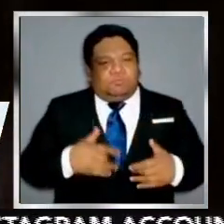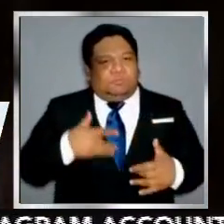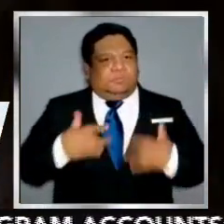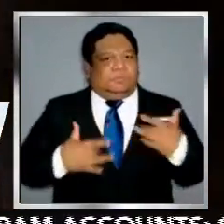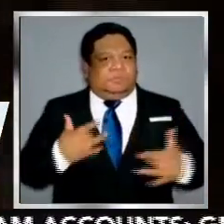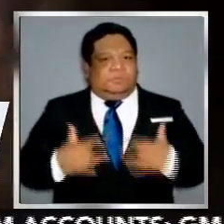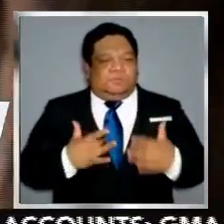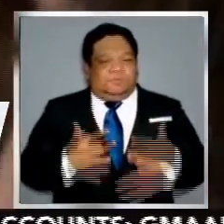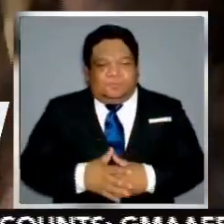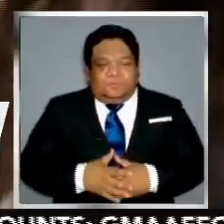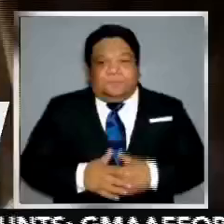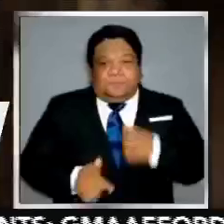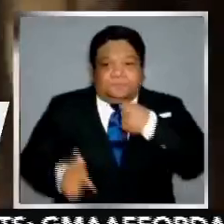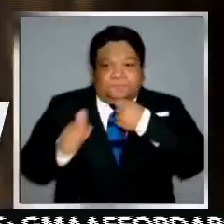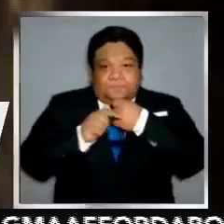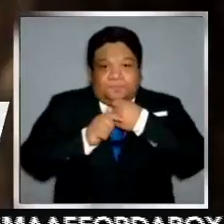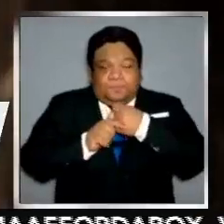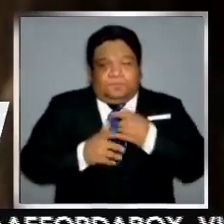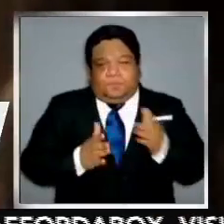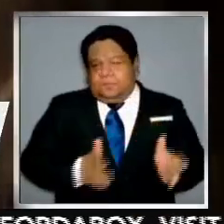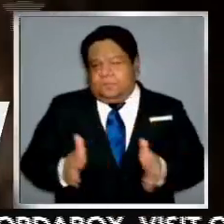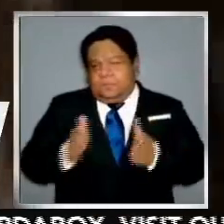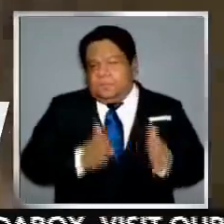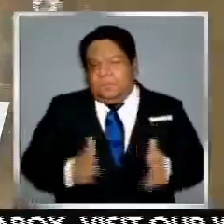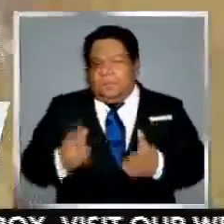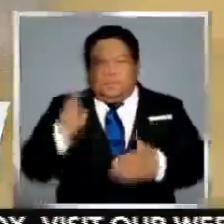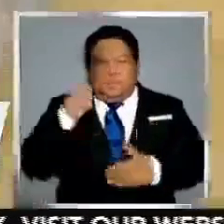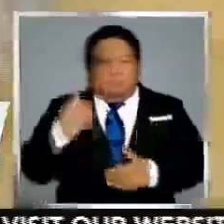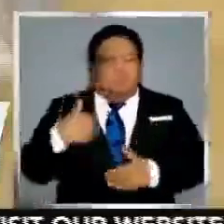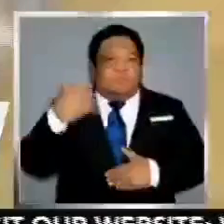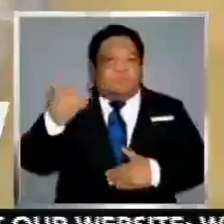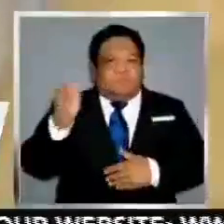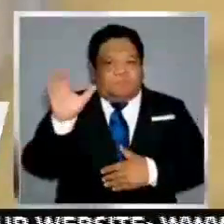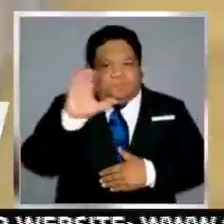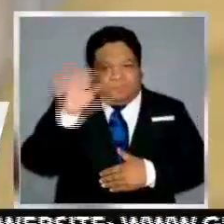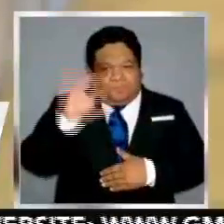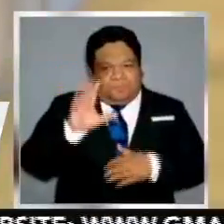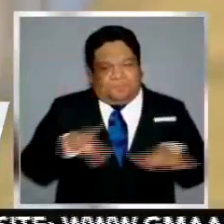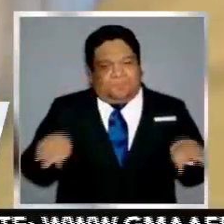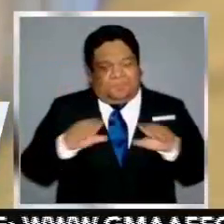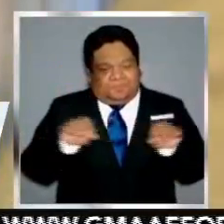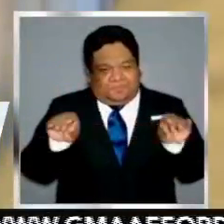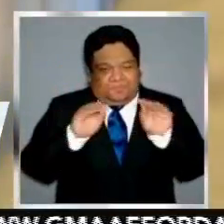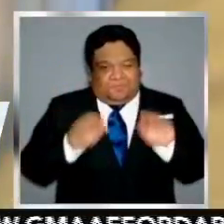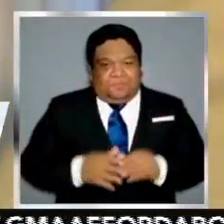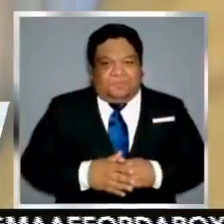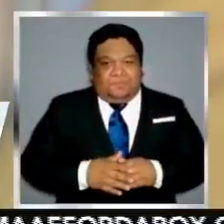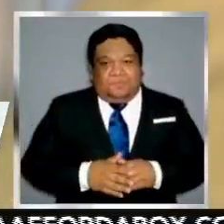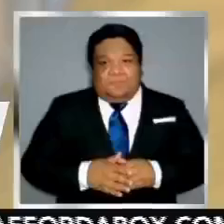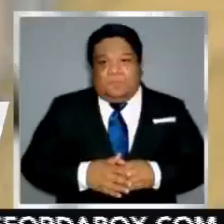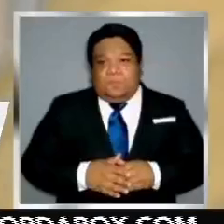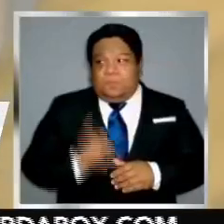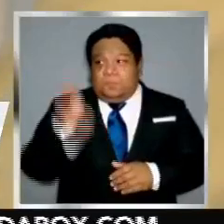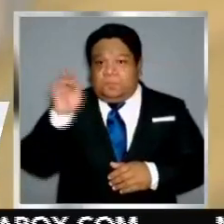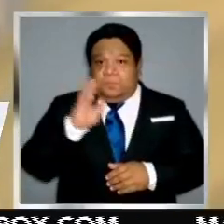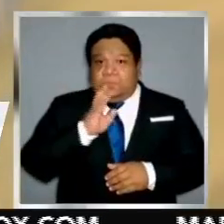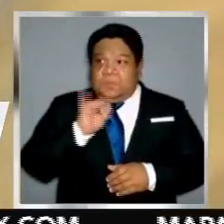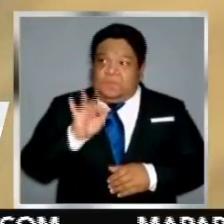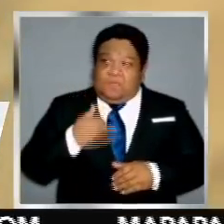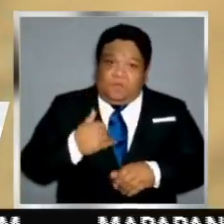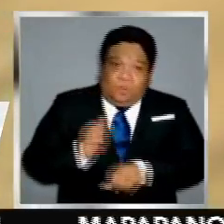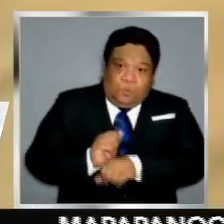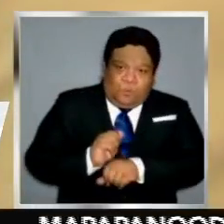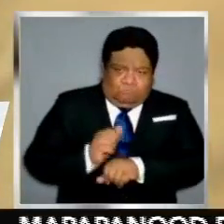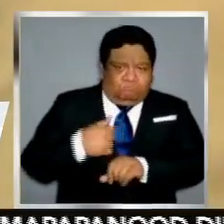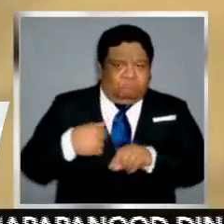si Alice para sa dadating na Kapaskuhan. Kung may trabaho man ako, of course I'll be here, but